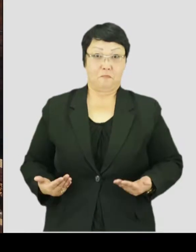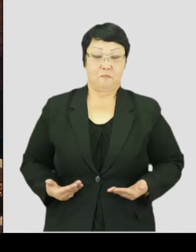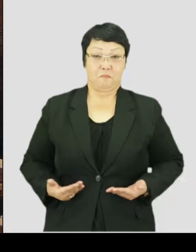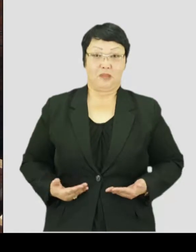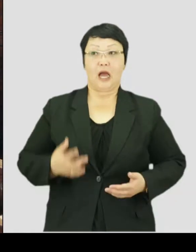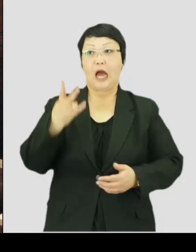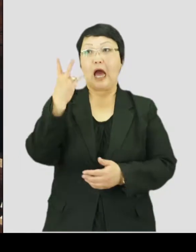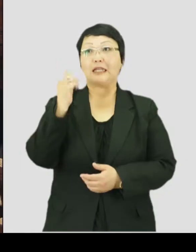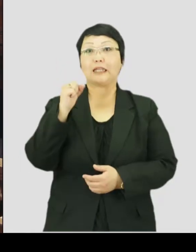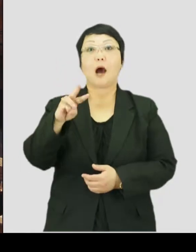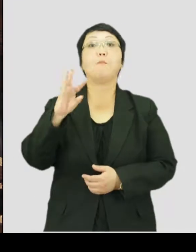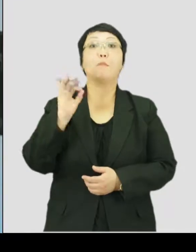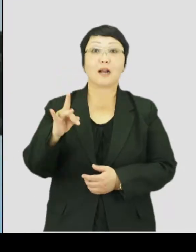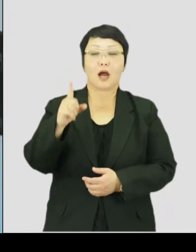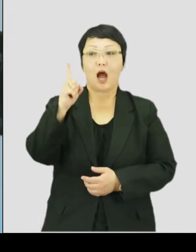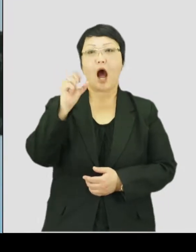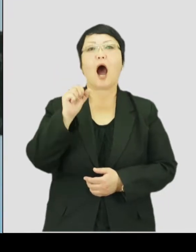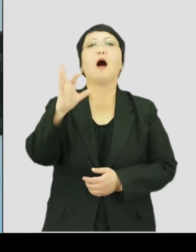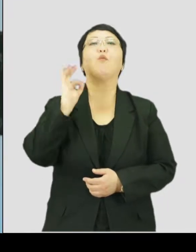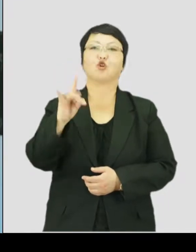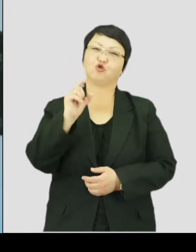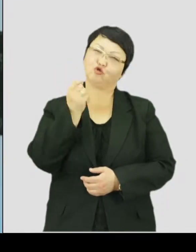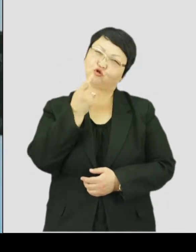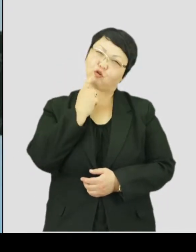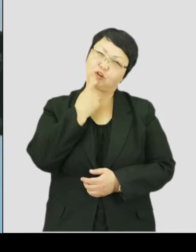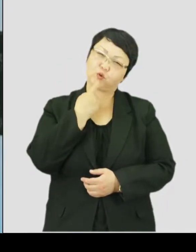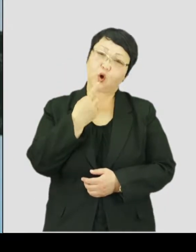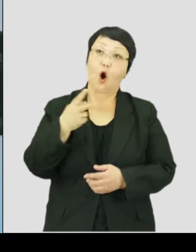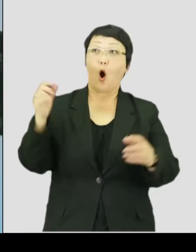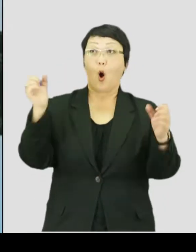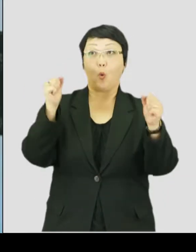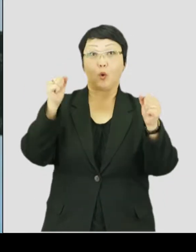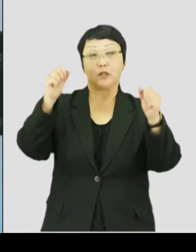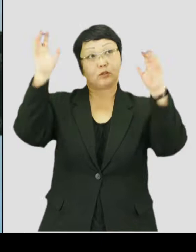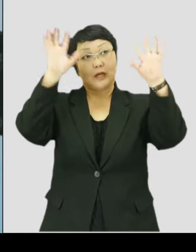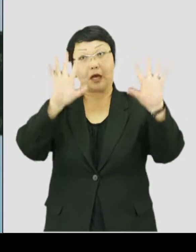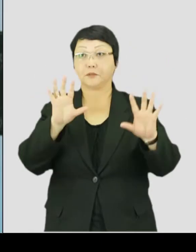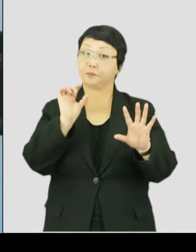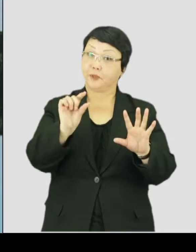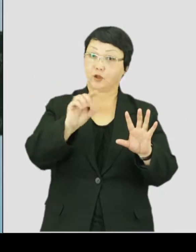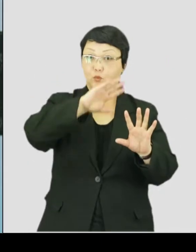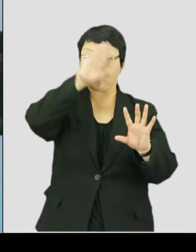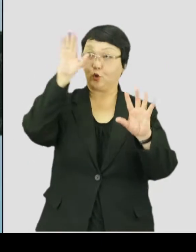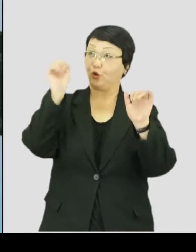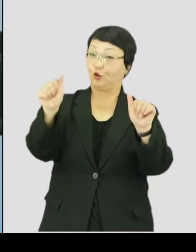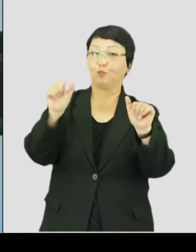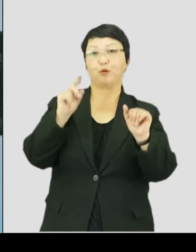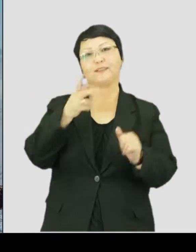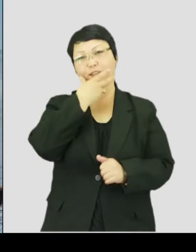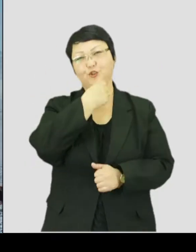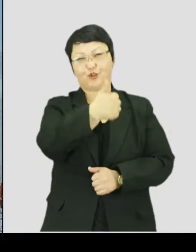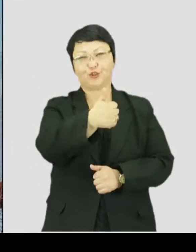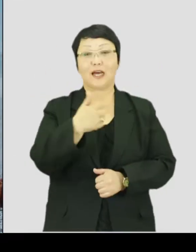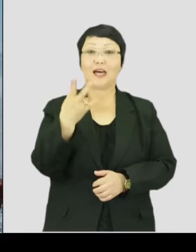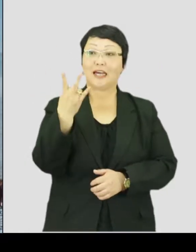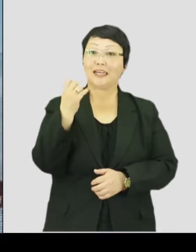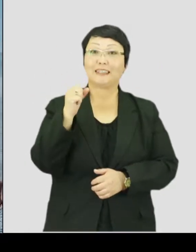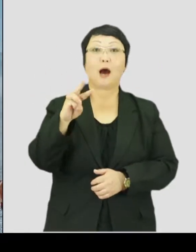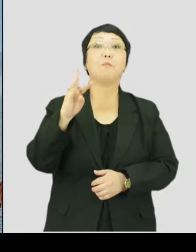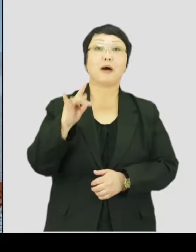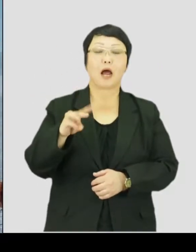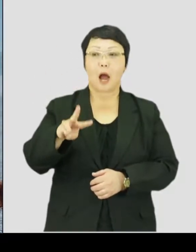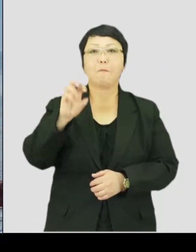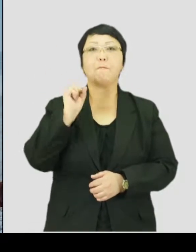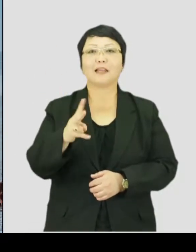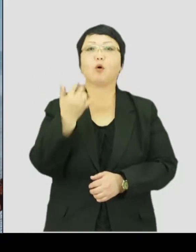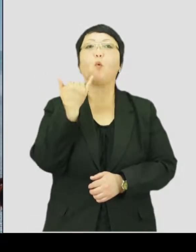намар хаврын цагт л их асуудал үүснэ л дээ. Өвөл яг бай тэнгэр хангаа сайхан, дулаахан, цасгүй бол сайхан. Намар болохоор одоо